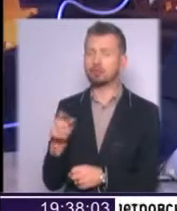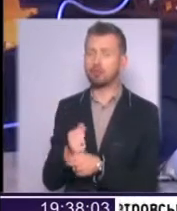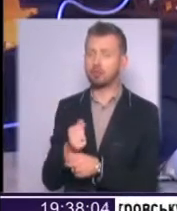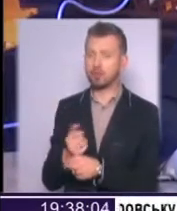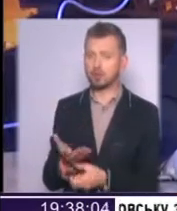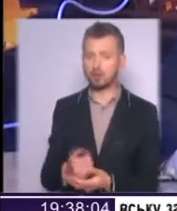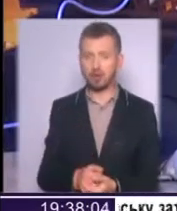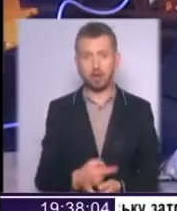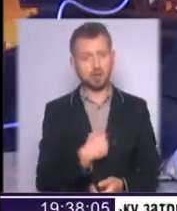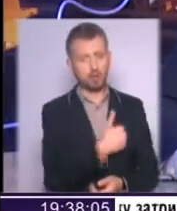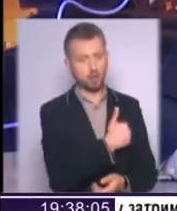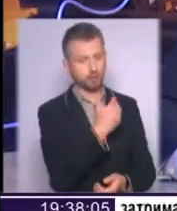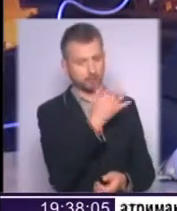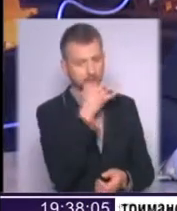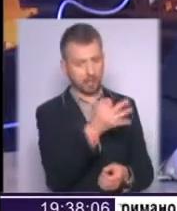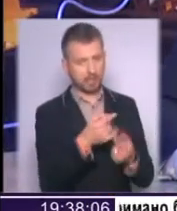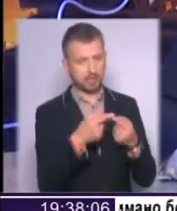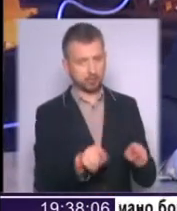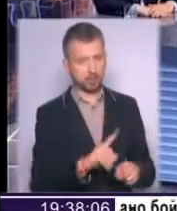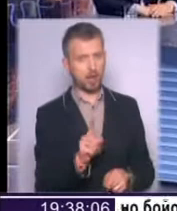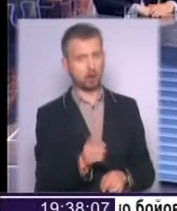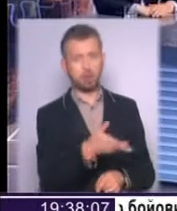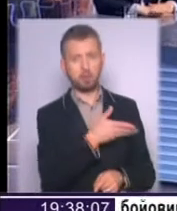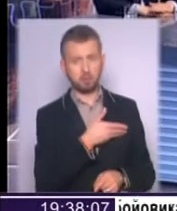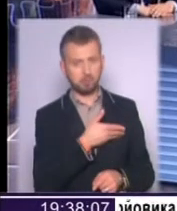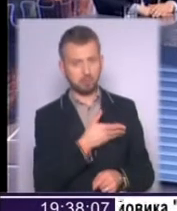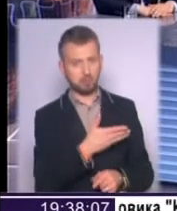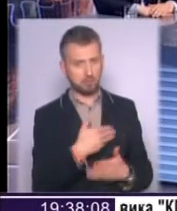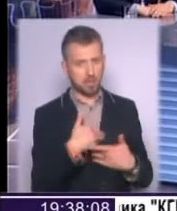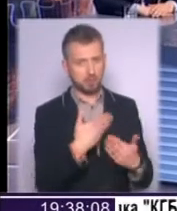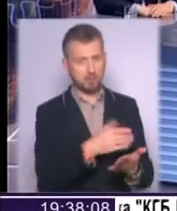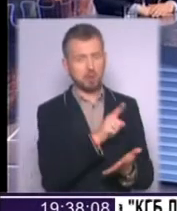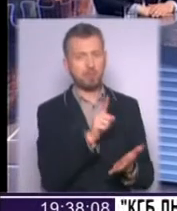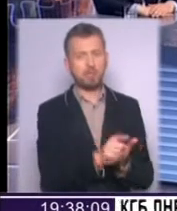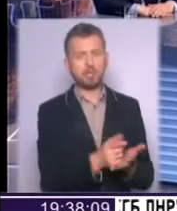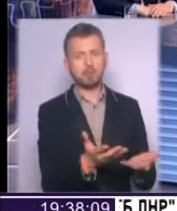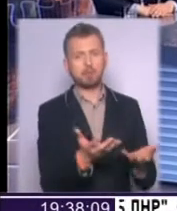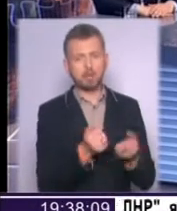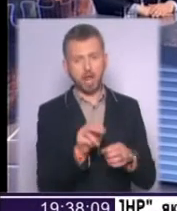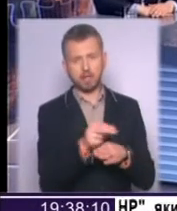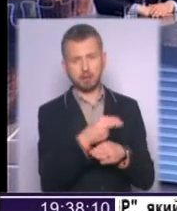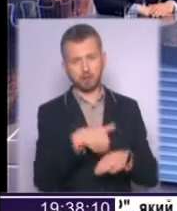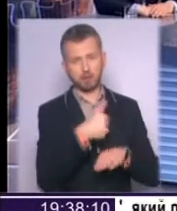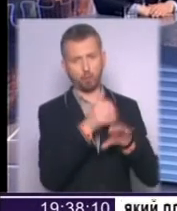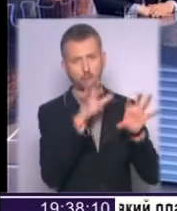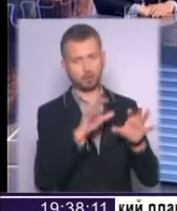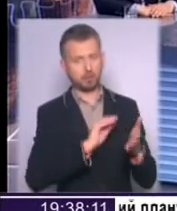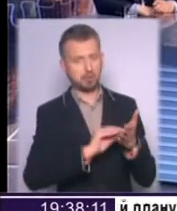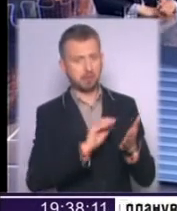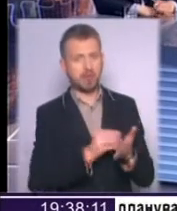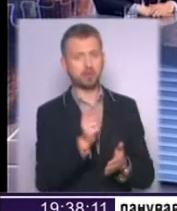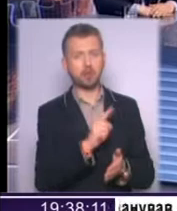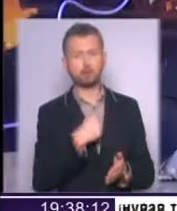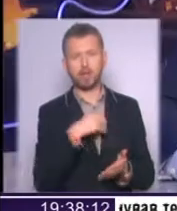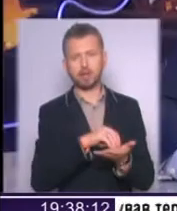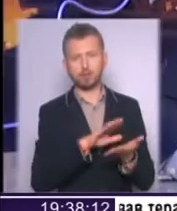коаліції? Я хочу вам сказати інше. Що ми з вами повинні прийняти правки до Конституції. Передбачити те, що я реєстрував